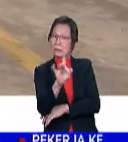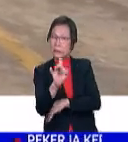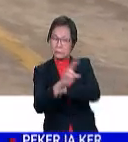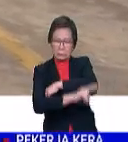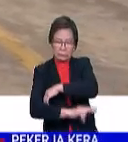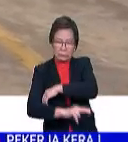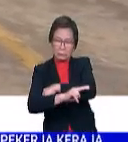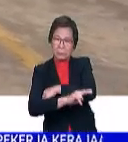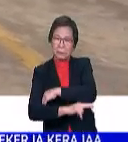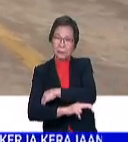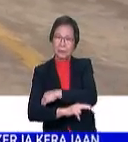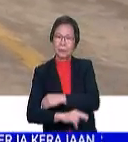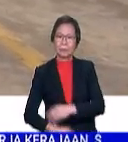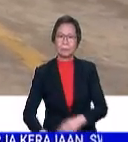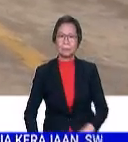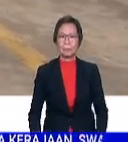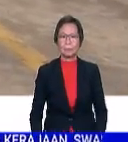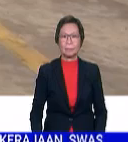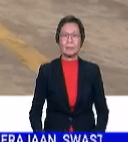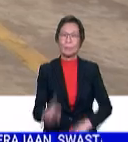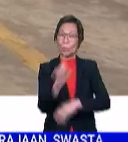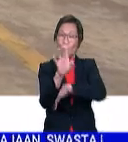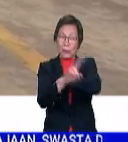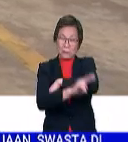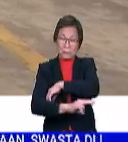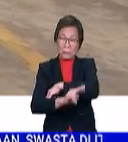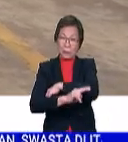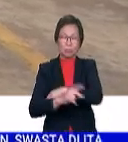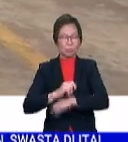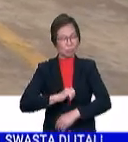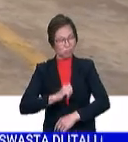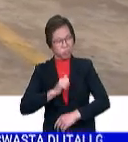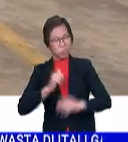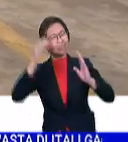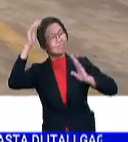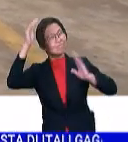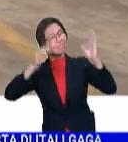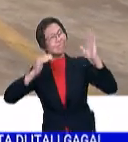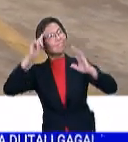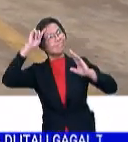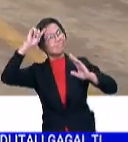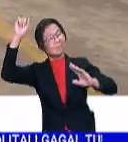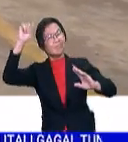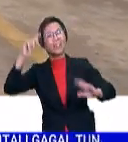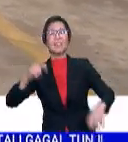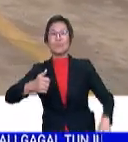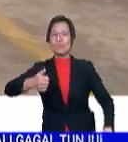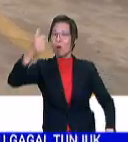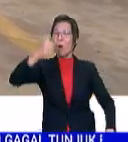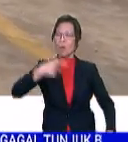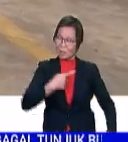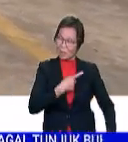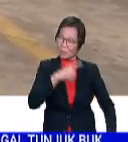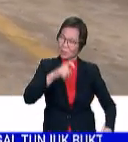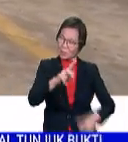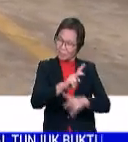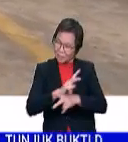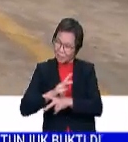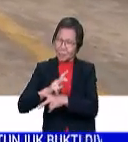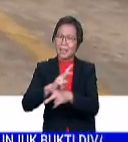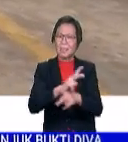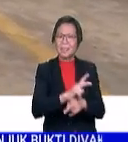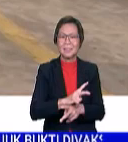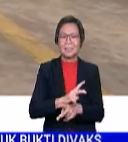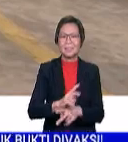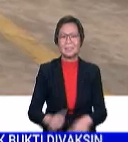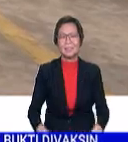yang boleh jadi one of negeri yang boleh jadi kebanggaan Malaysia lah. So memang kita semua buat kena pelihara lah Terengganu